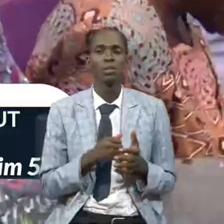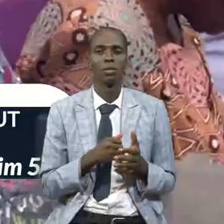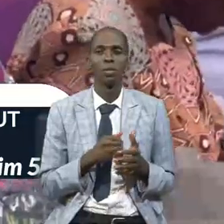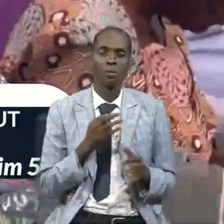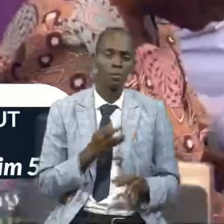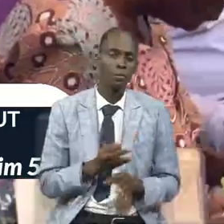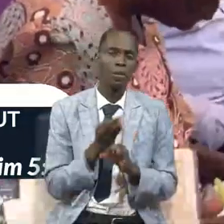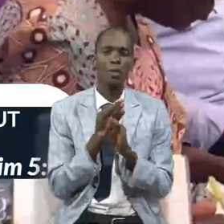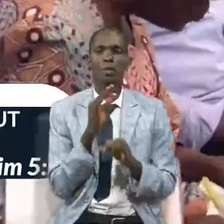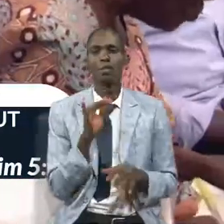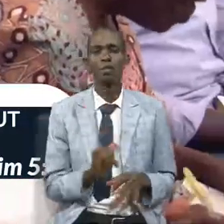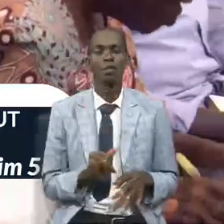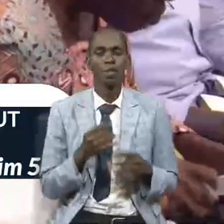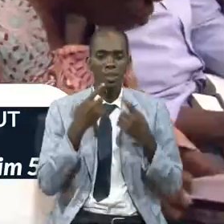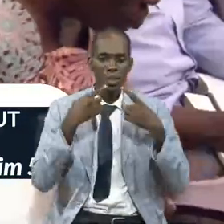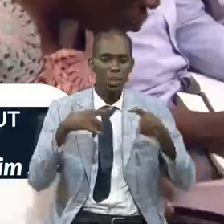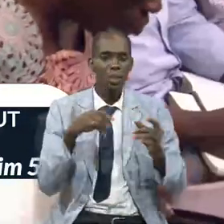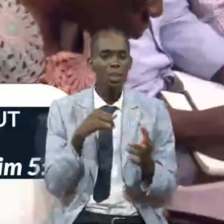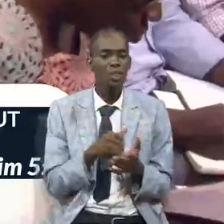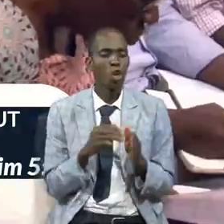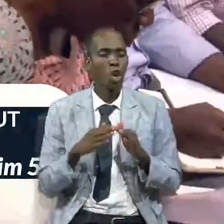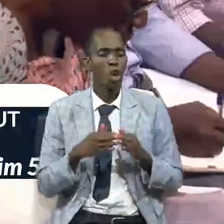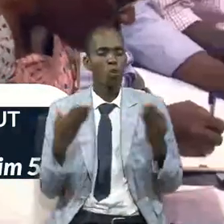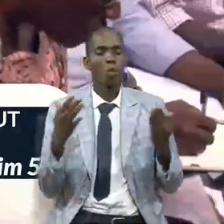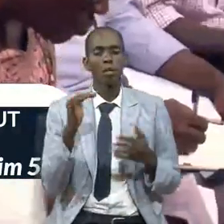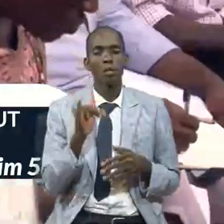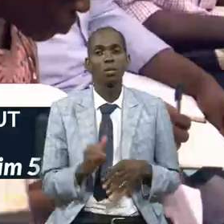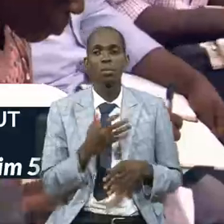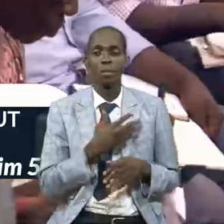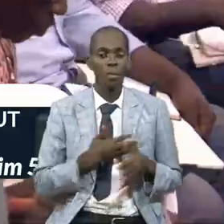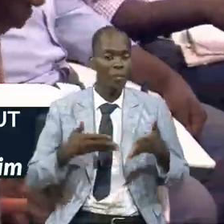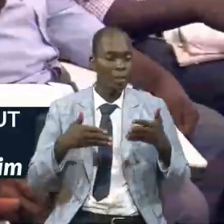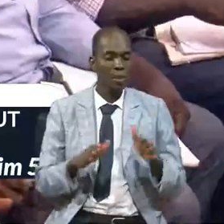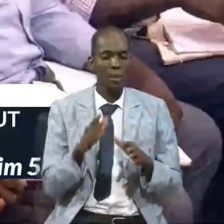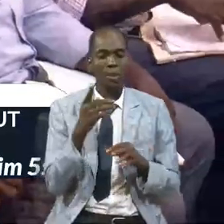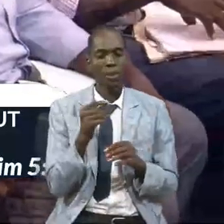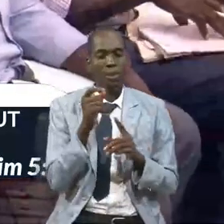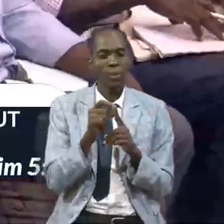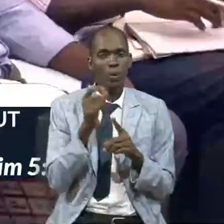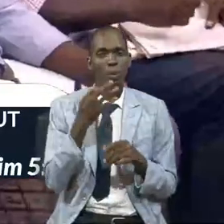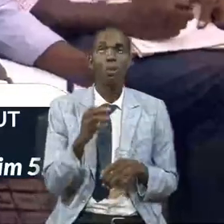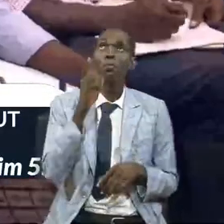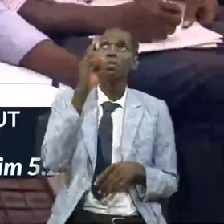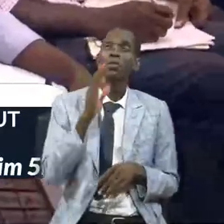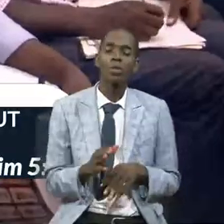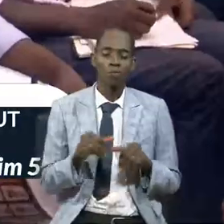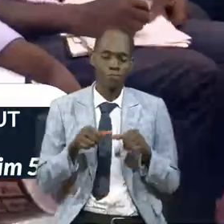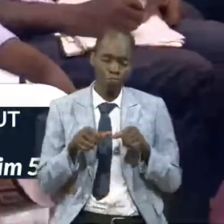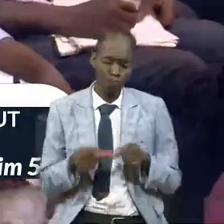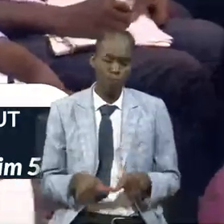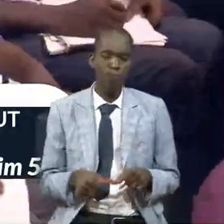proclamez la parole fidèlement, proclamez la parole avec transparence, que la parole de